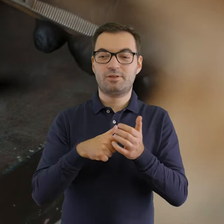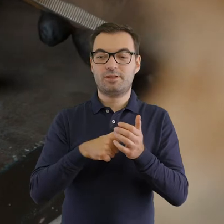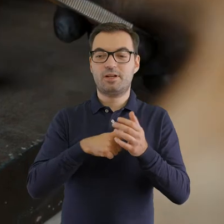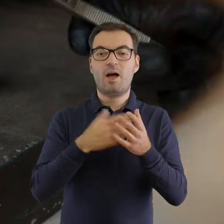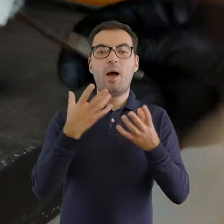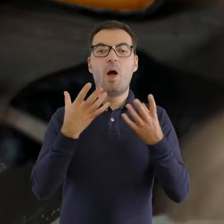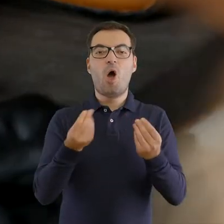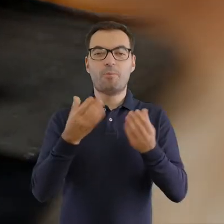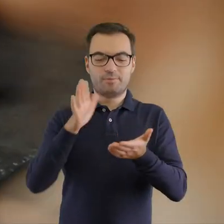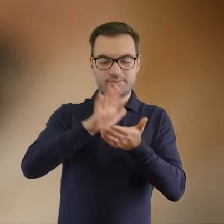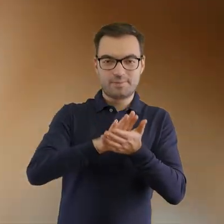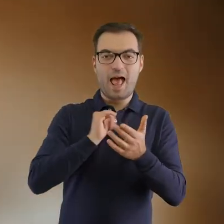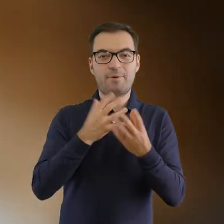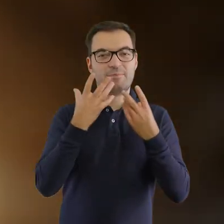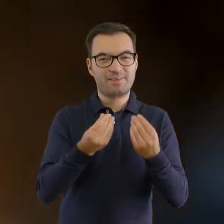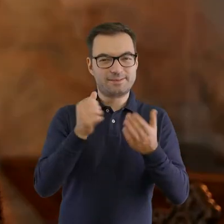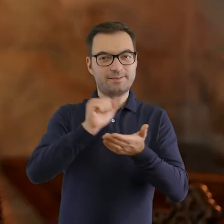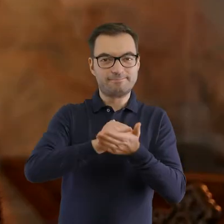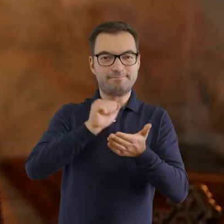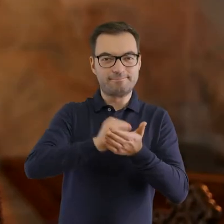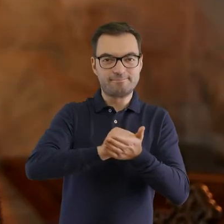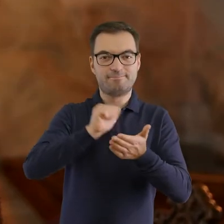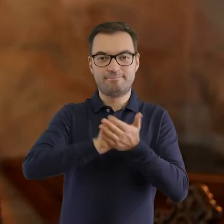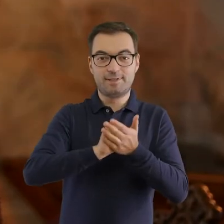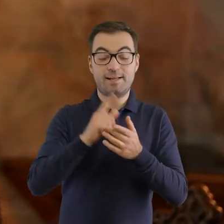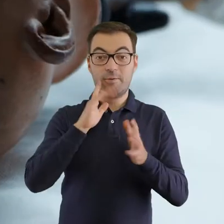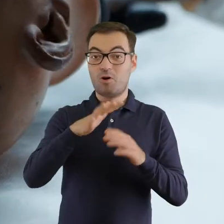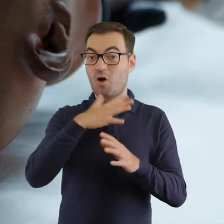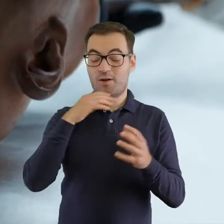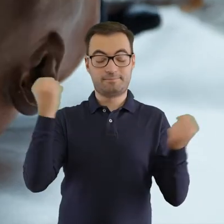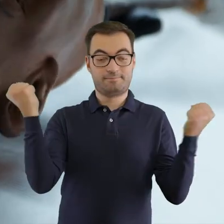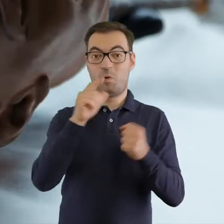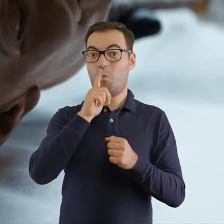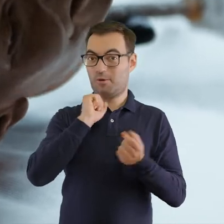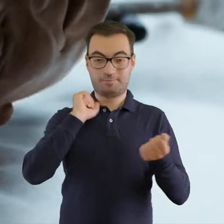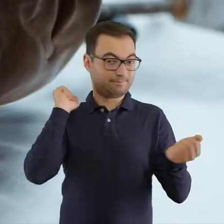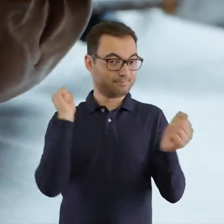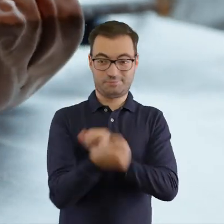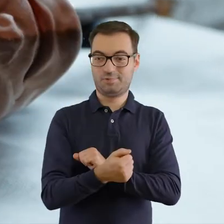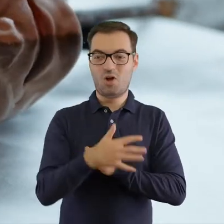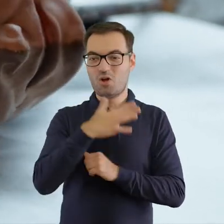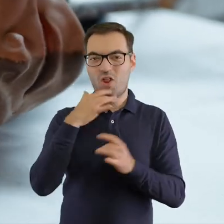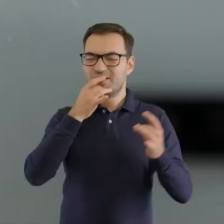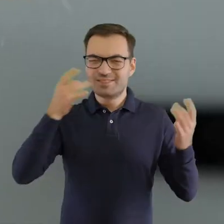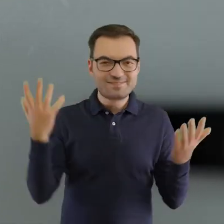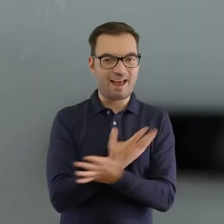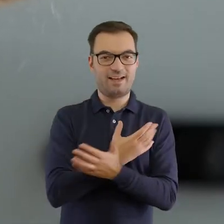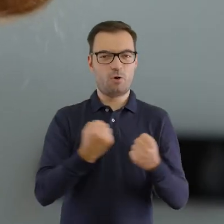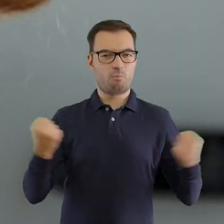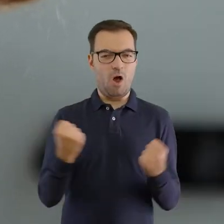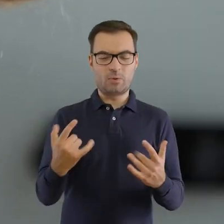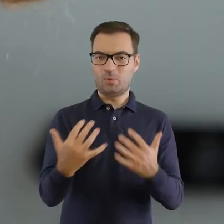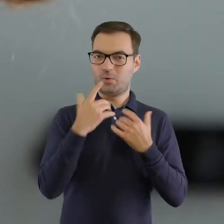robić kompresy rozmiękczające i trudno uwierzyć, jak bardzo zmieniła się kolorystyka obu figur. Kolory stały się